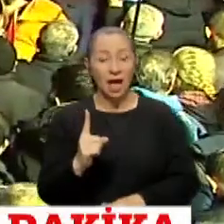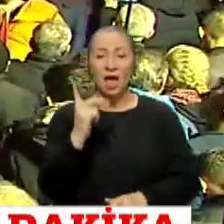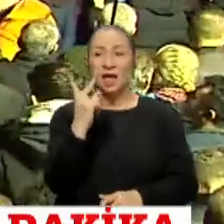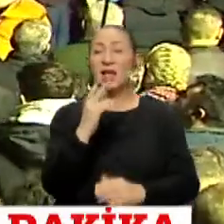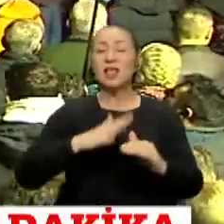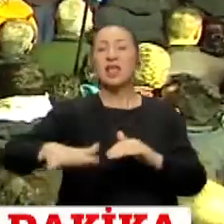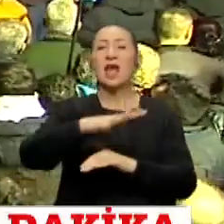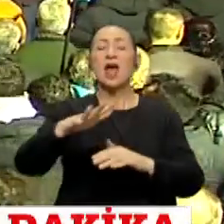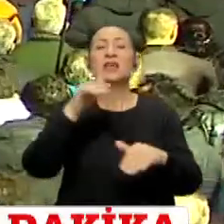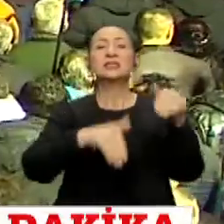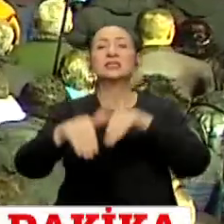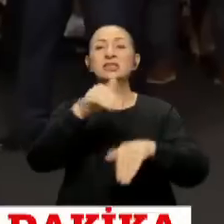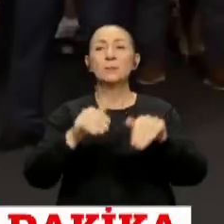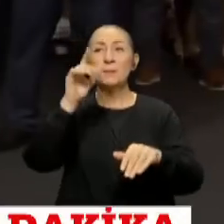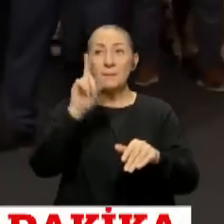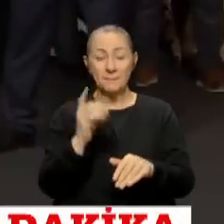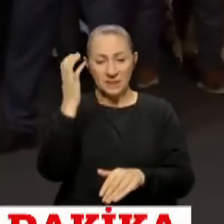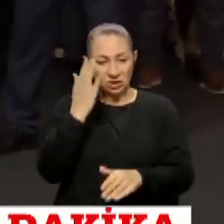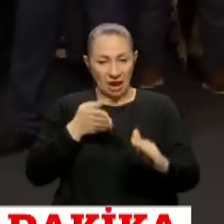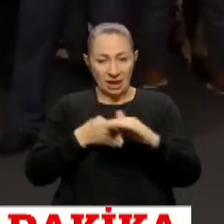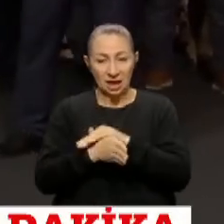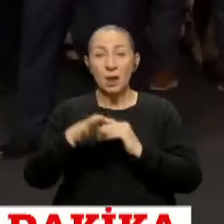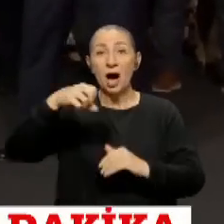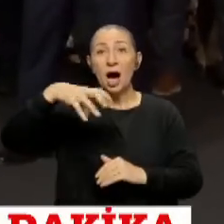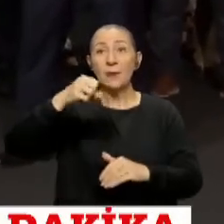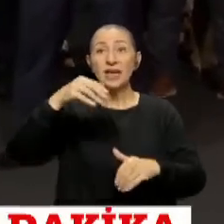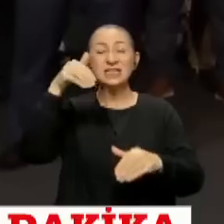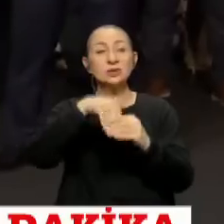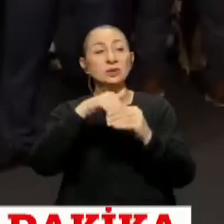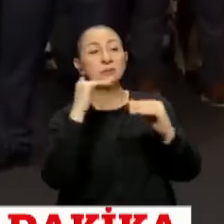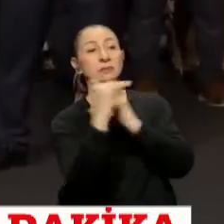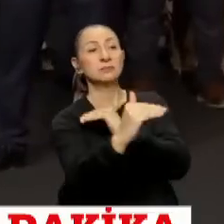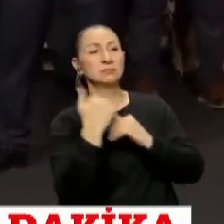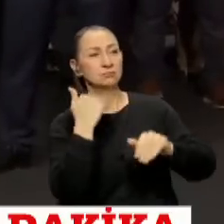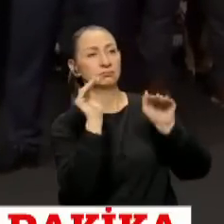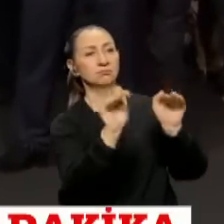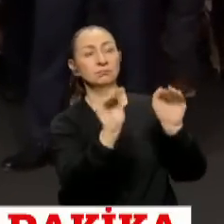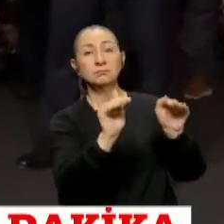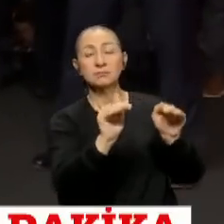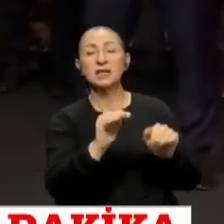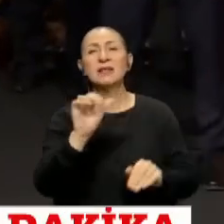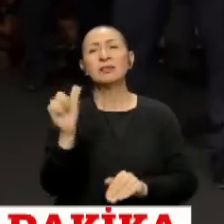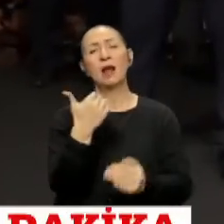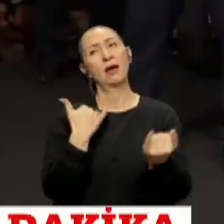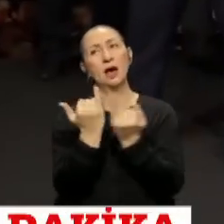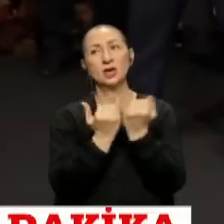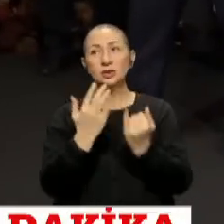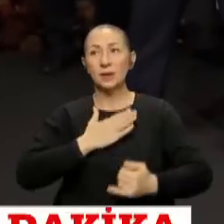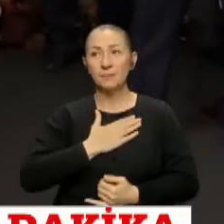iki genel seçime başlarında girdiğim AK Parti seçmenine sesleniyorum. Değerli